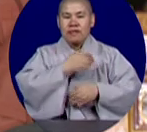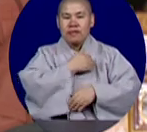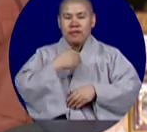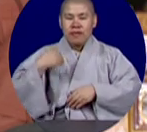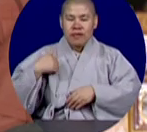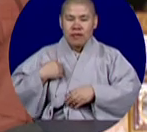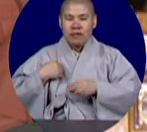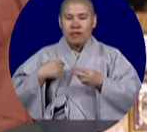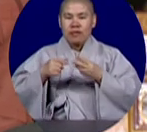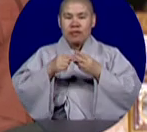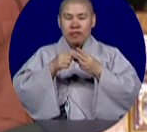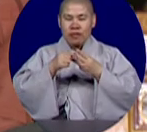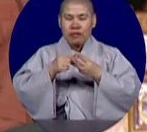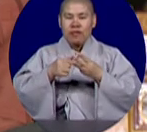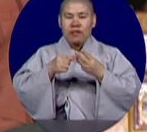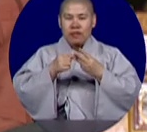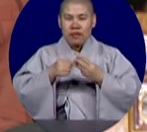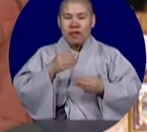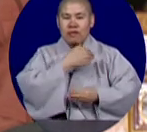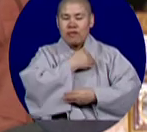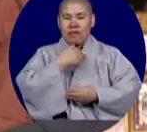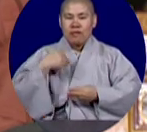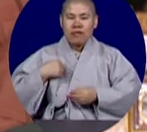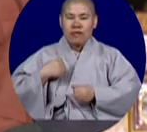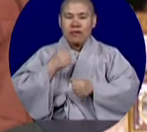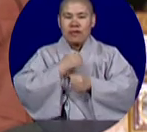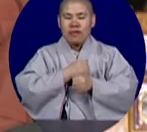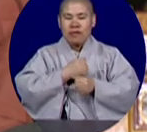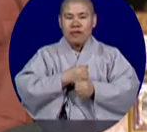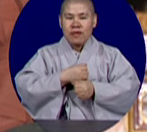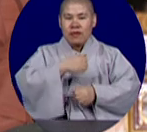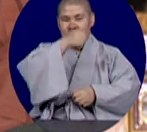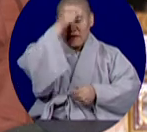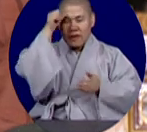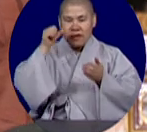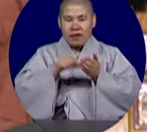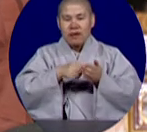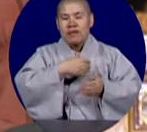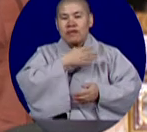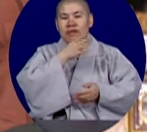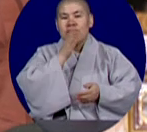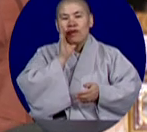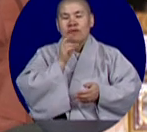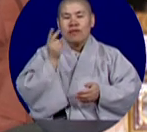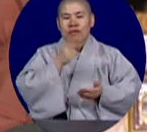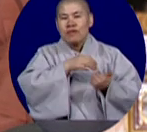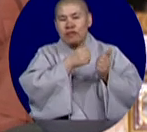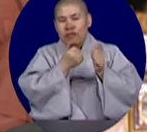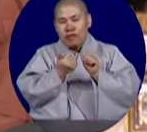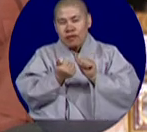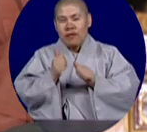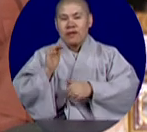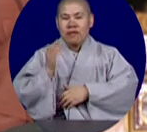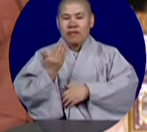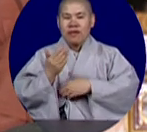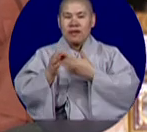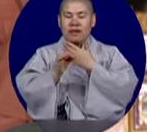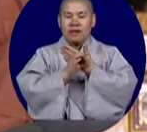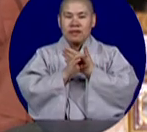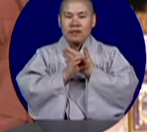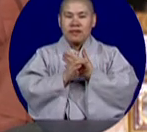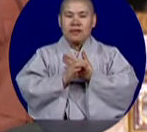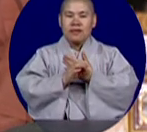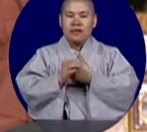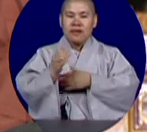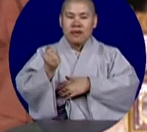둘 충족시키고 셋 충족시키면서 인생이 늙어가고 죽음이 옵니다. 그러면